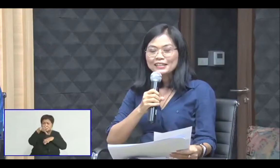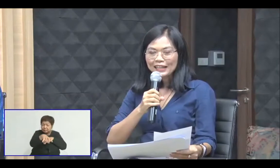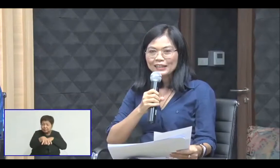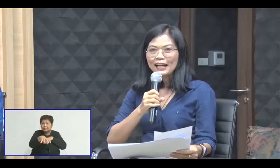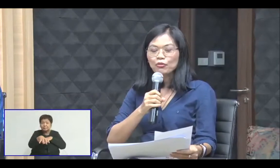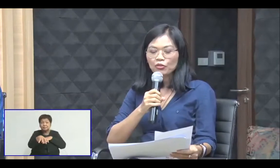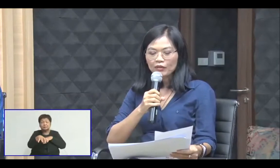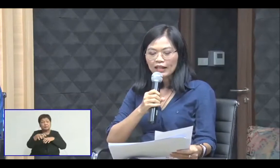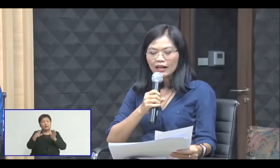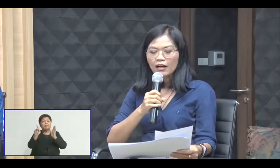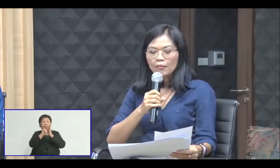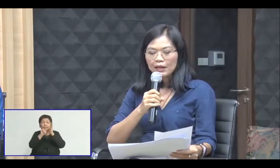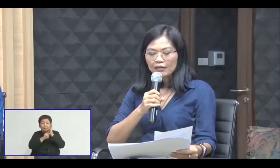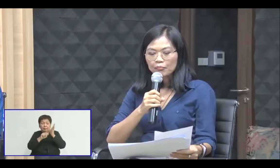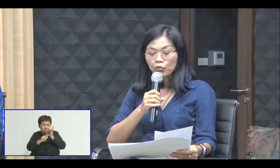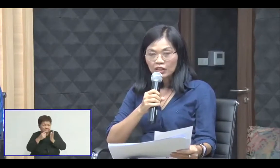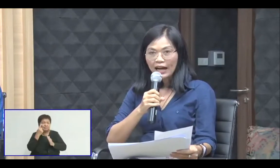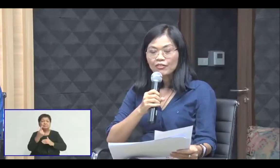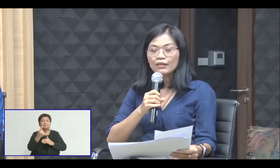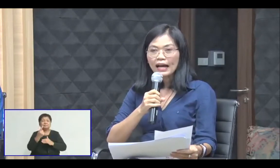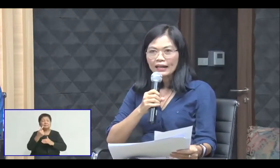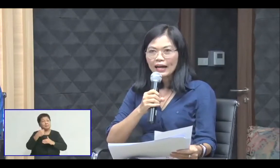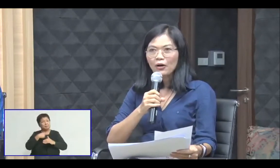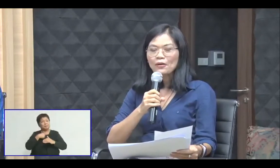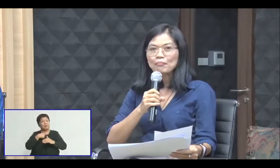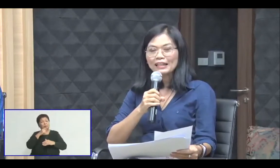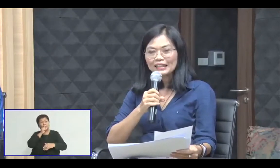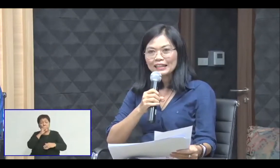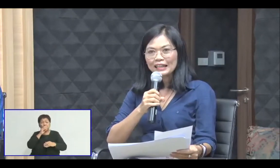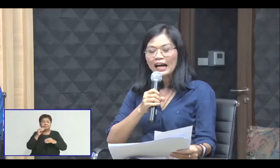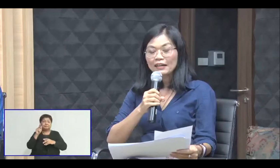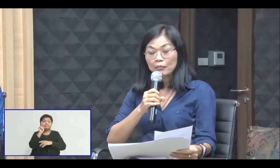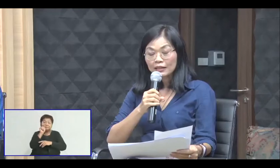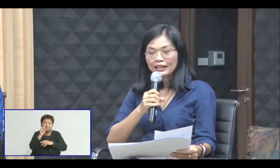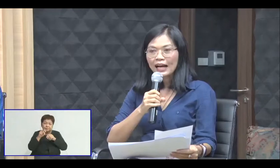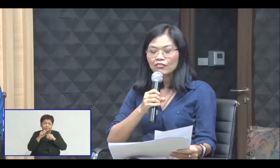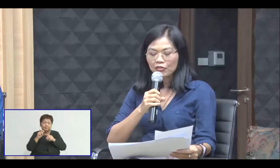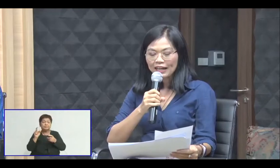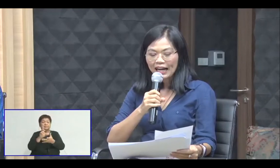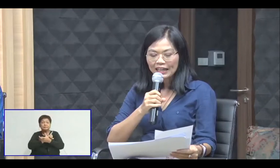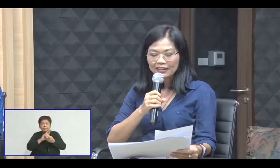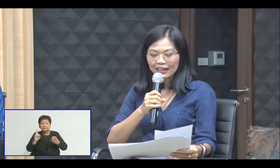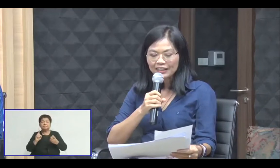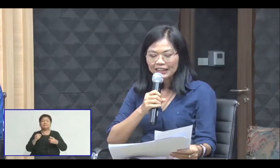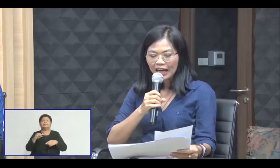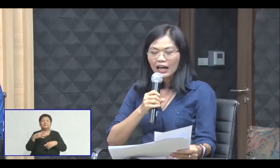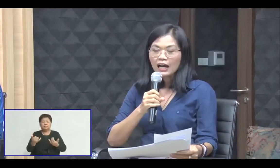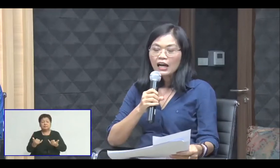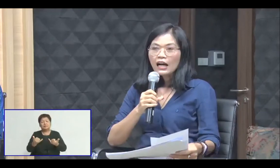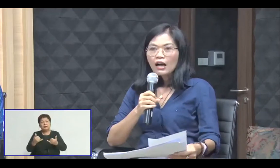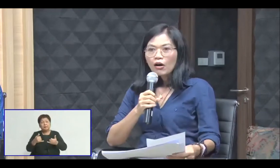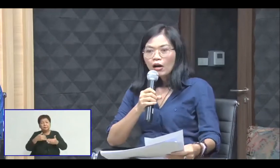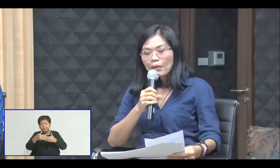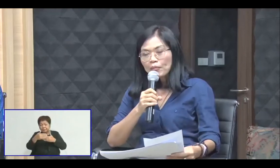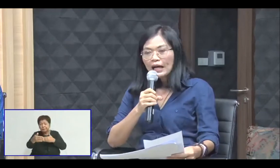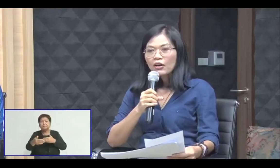ดิฉันธนานุสงศ์ศักดิ์เป็นผู้สื่อข่าวอิสระนะคะก็รับหน้าที่ในการดำเนินรายการเสวนาในครั้งนี้ค่ะ Will